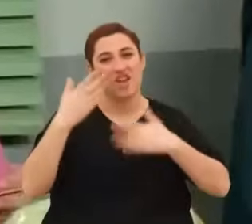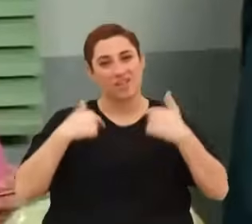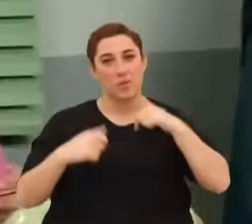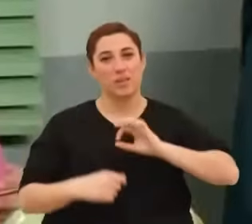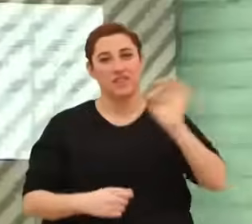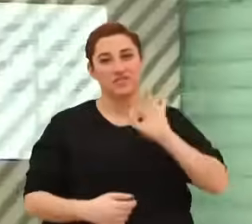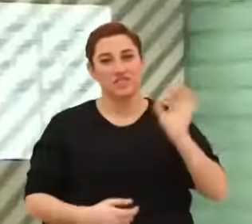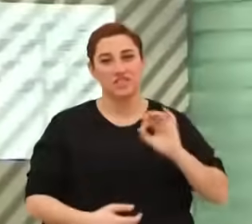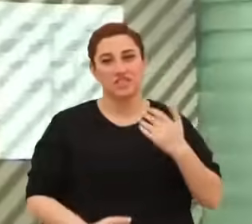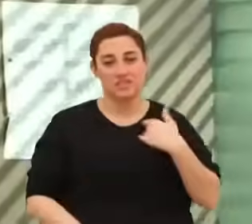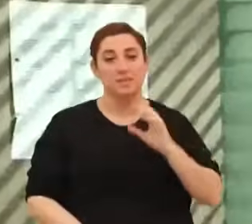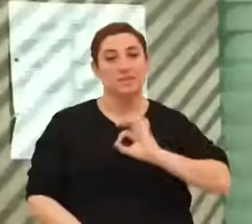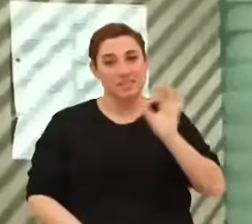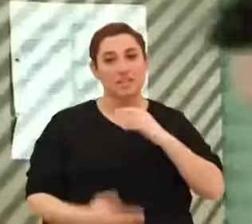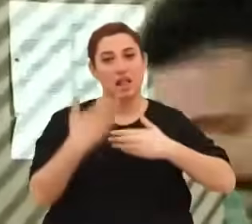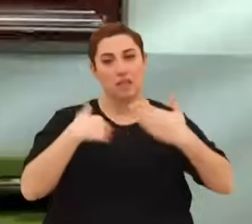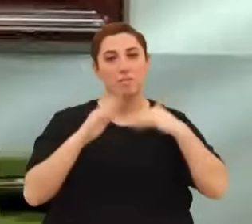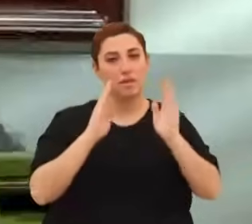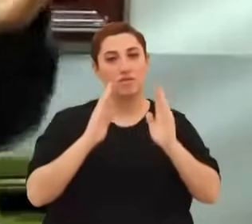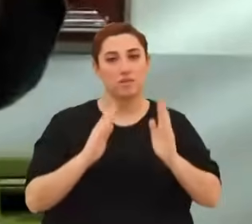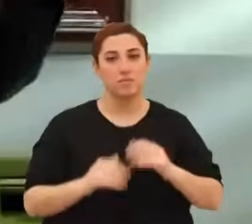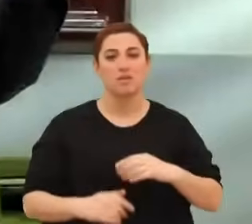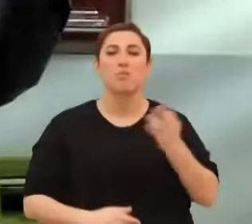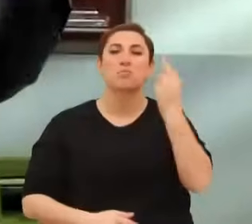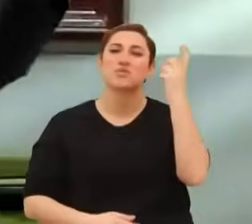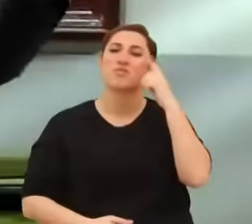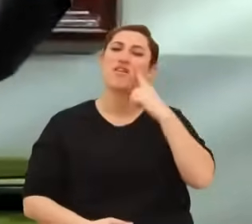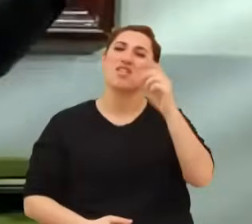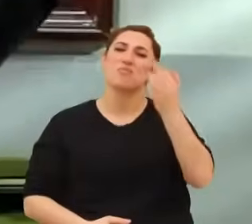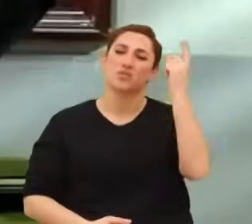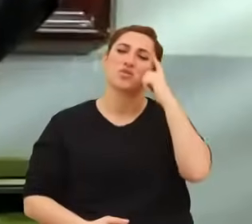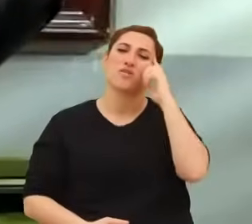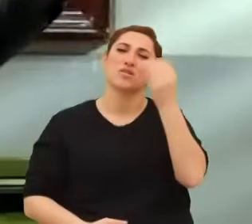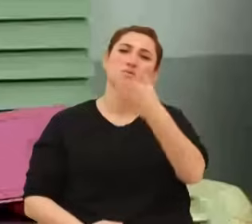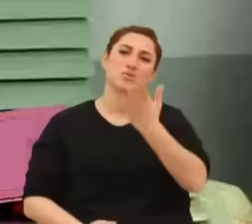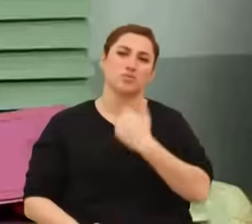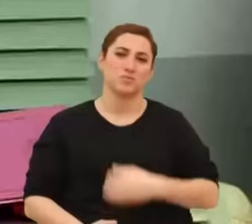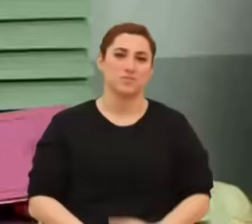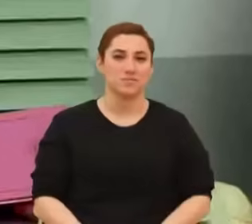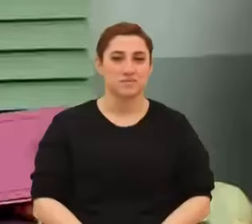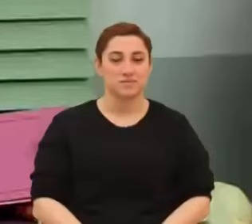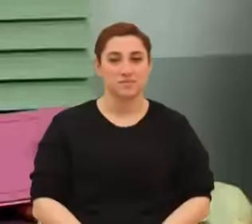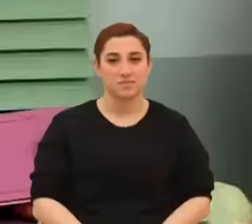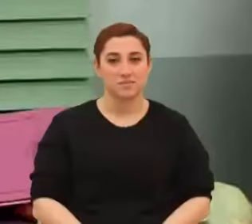öyle çizdik. Çizdikçe anlatmaya devam edersin. Sepet kafalı bu ya. Vallahi sepet kafalı uşak ya.